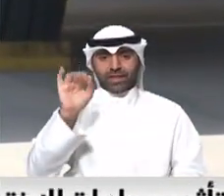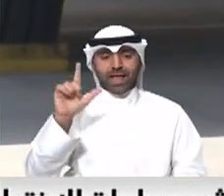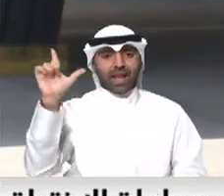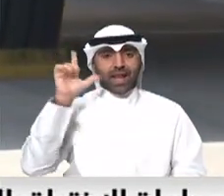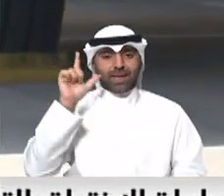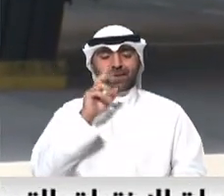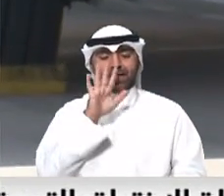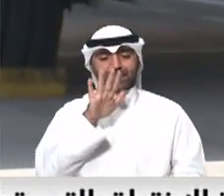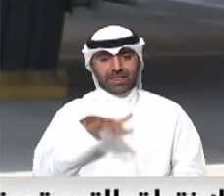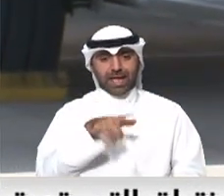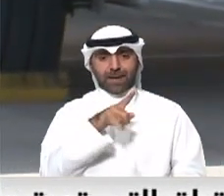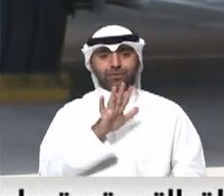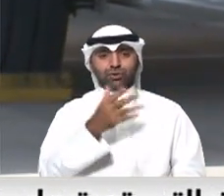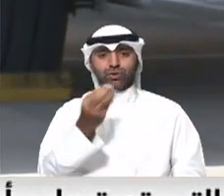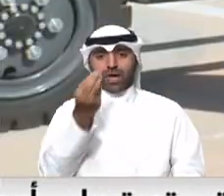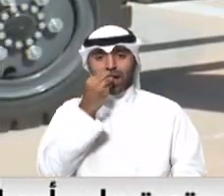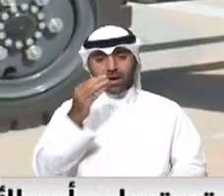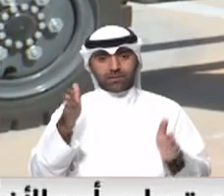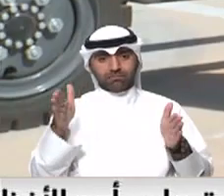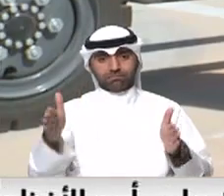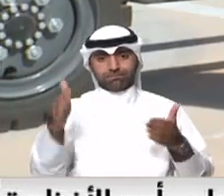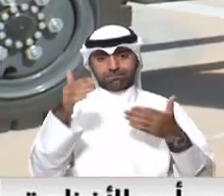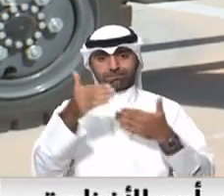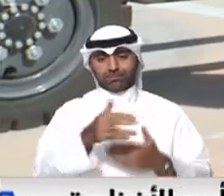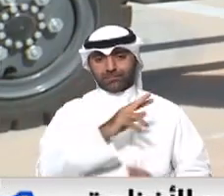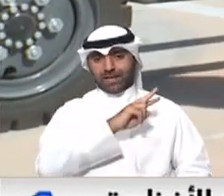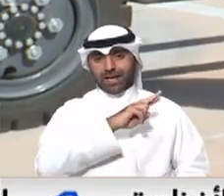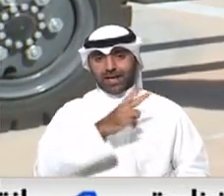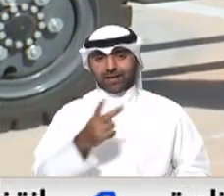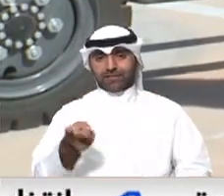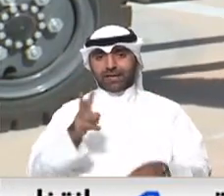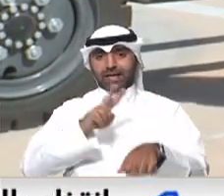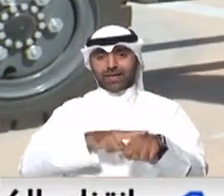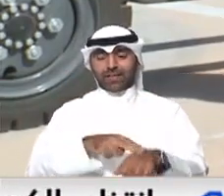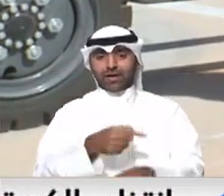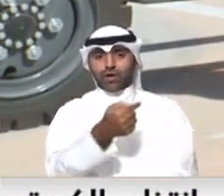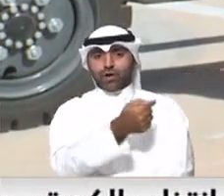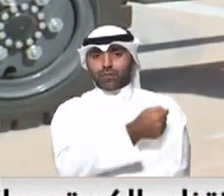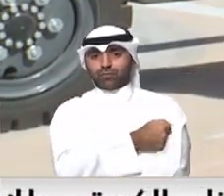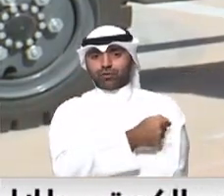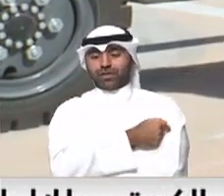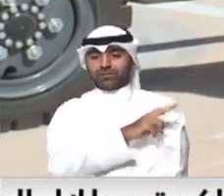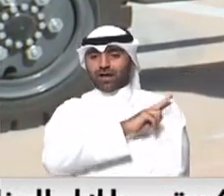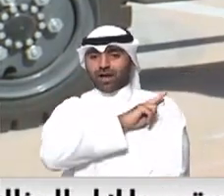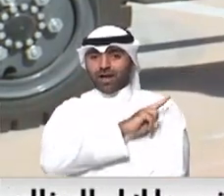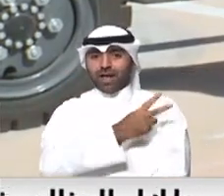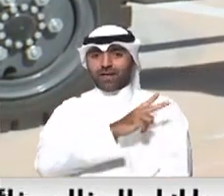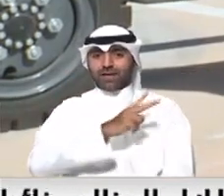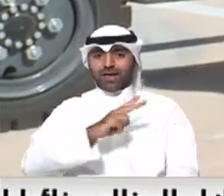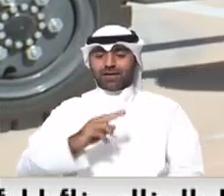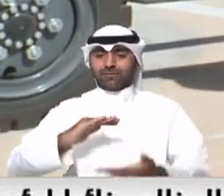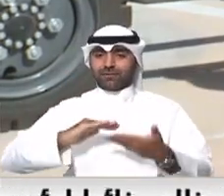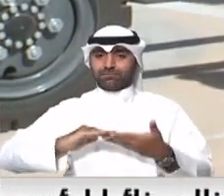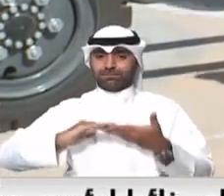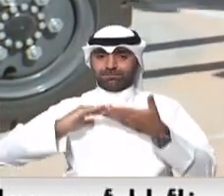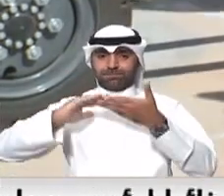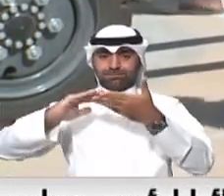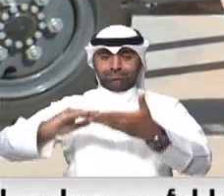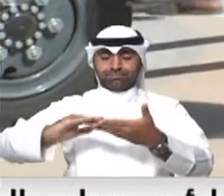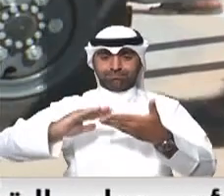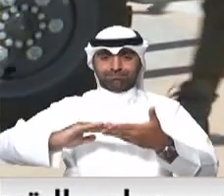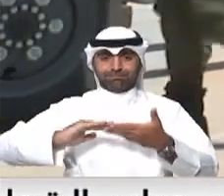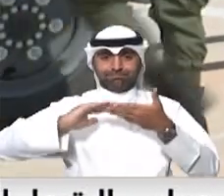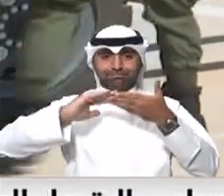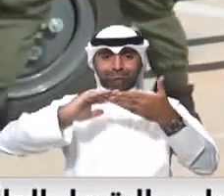متنها عشرة أطنان من المواد الإغاثية التي تحتوي على معدات مختلفة من كراسي متحركة،